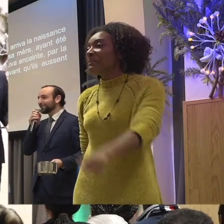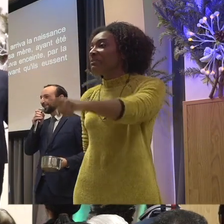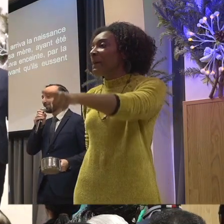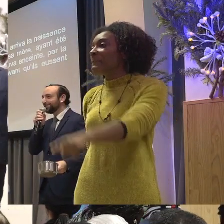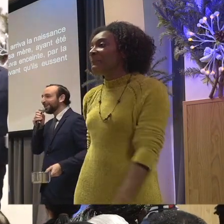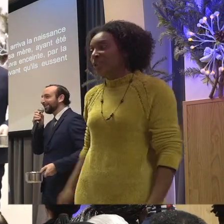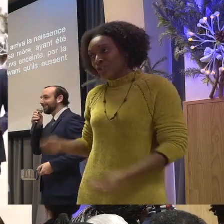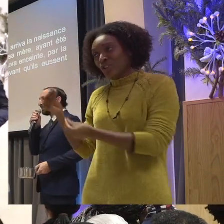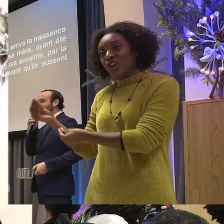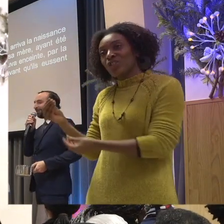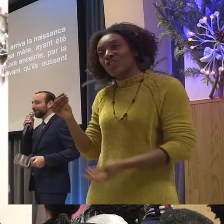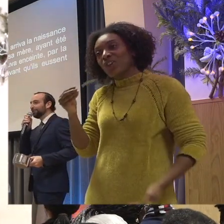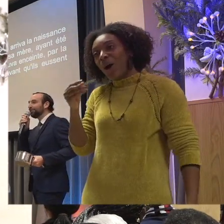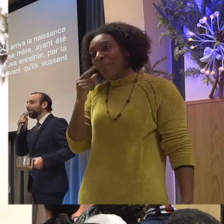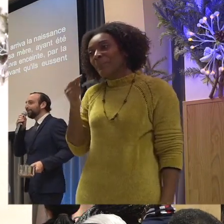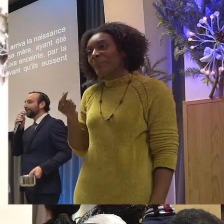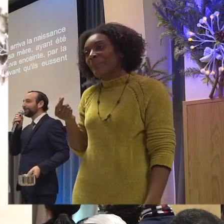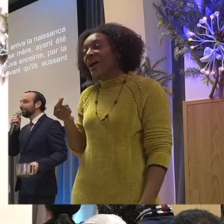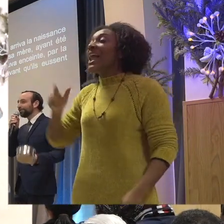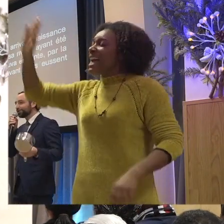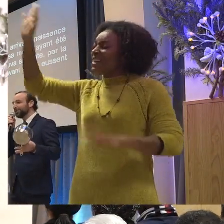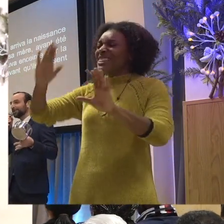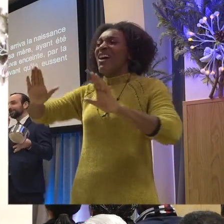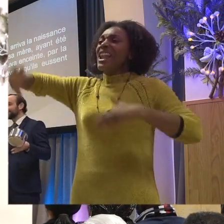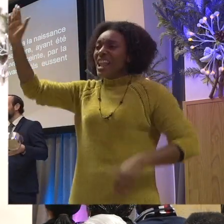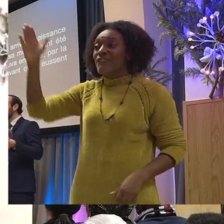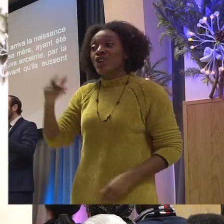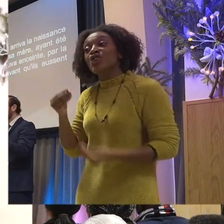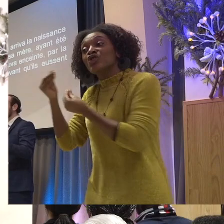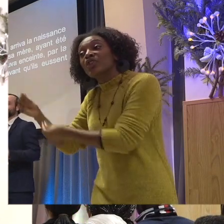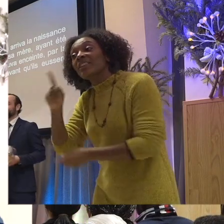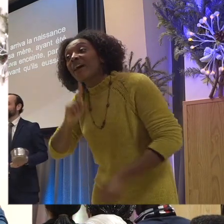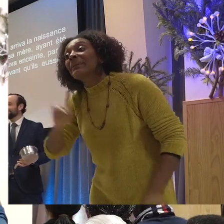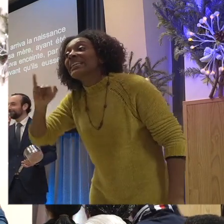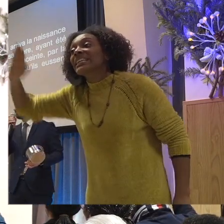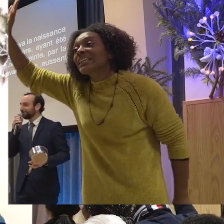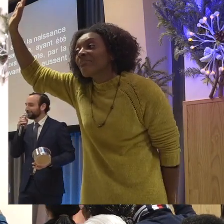Est-ce que je donne cela, encore une fois, à main levée? Qui veut que je donne cette casserole à Marie?